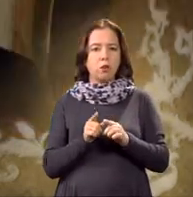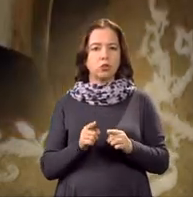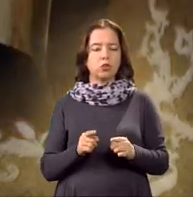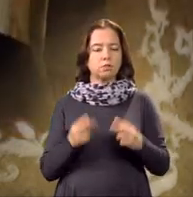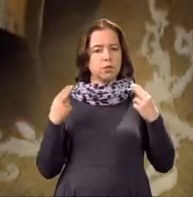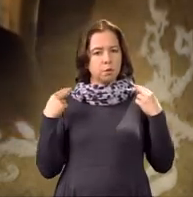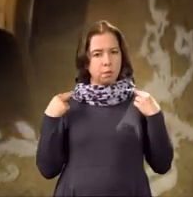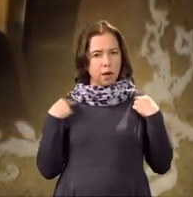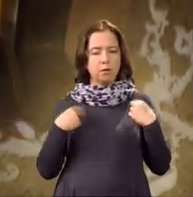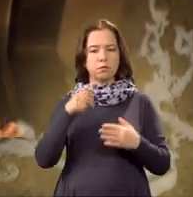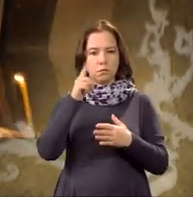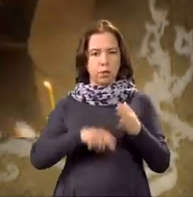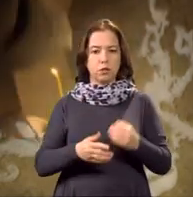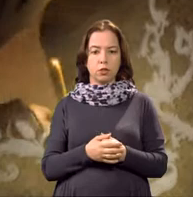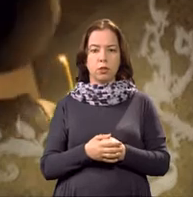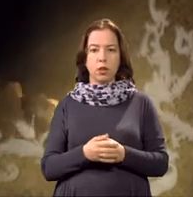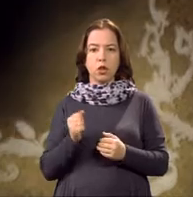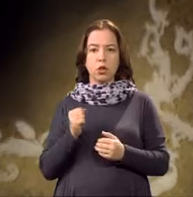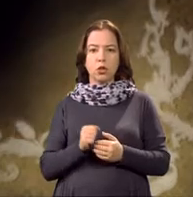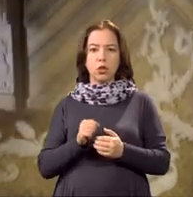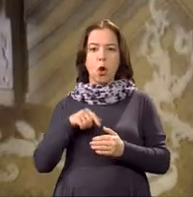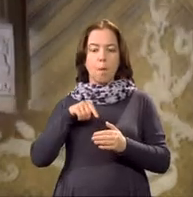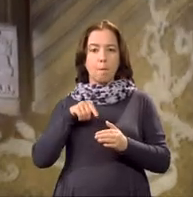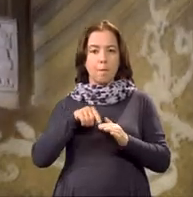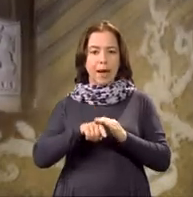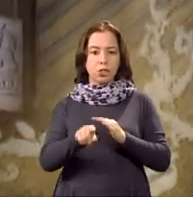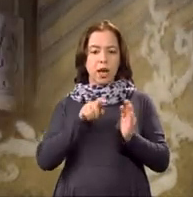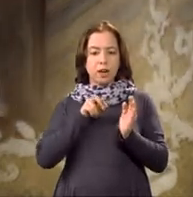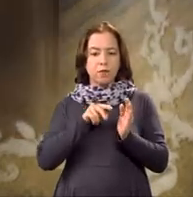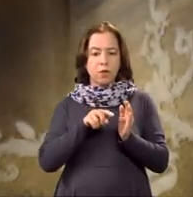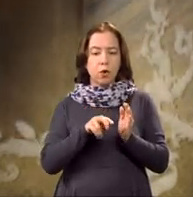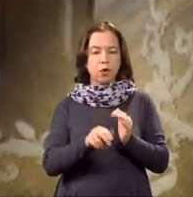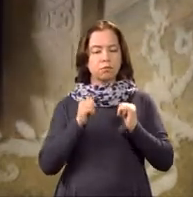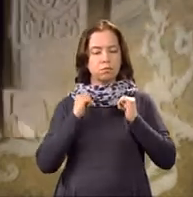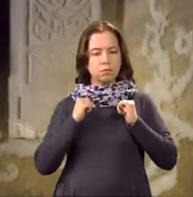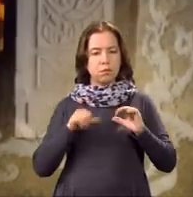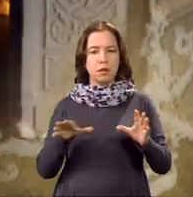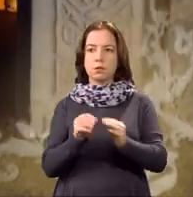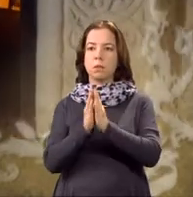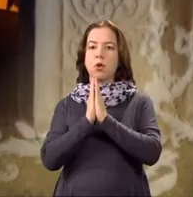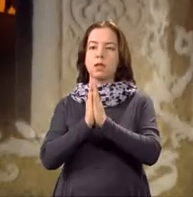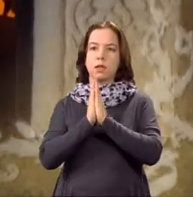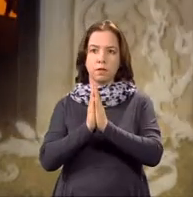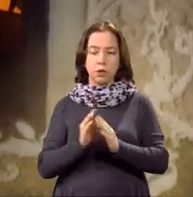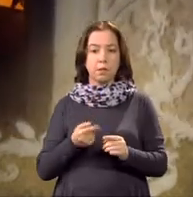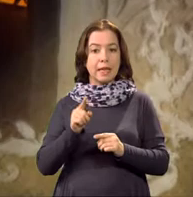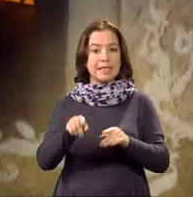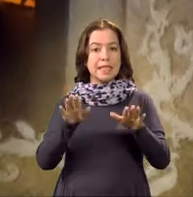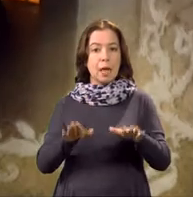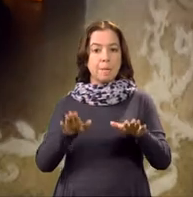До печер входять без поспіху, із благоговінням і молитвою. Це